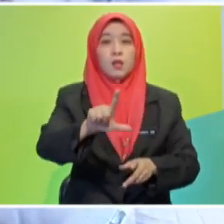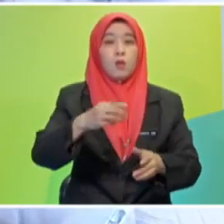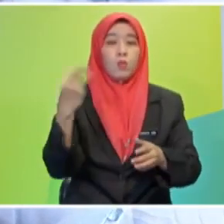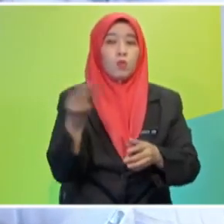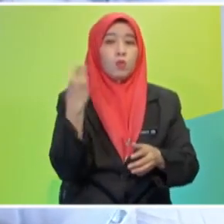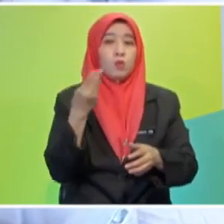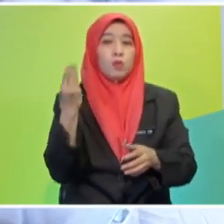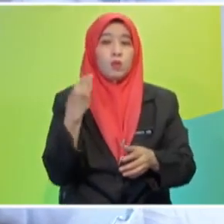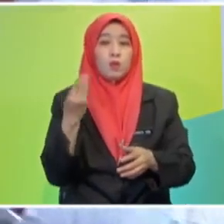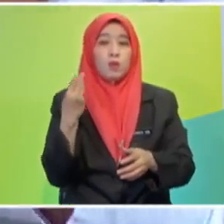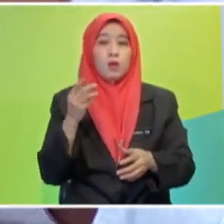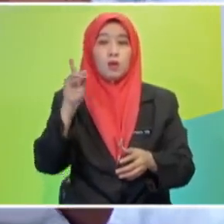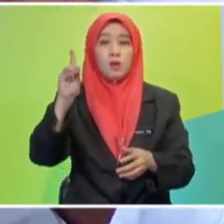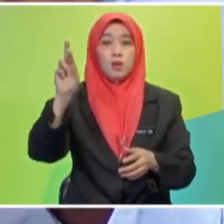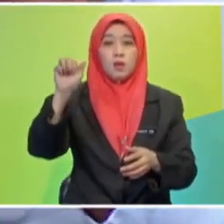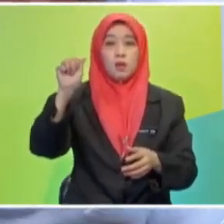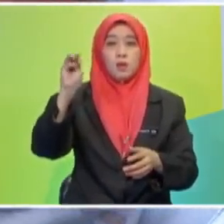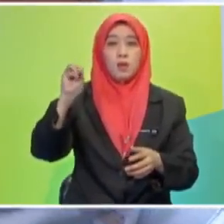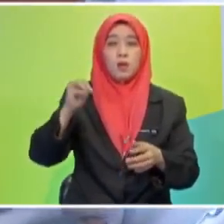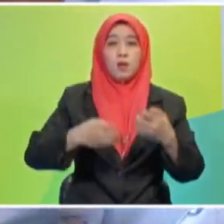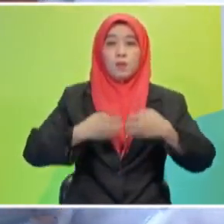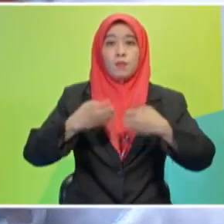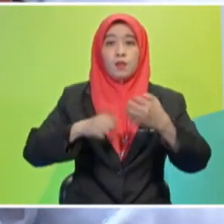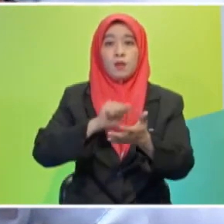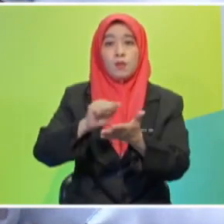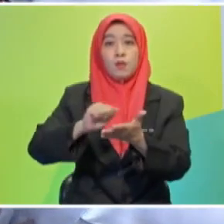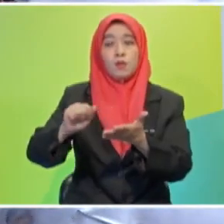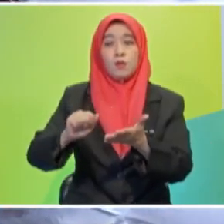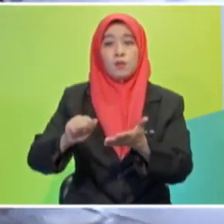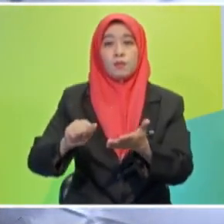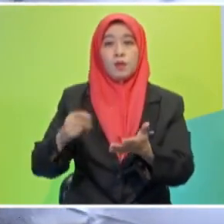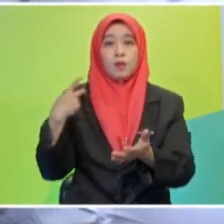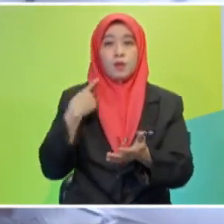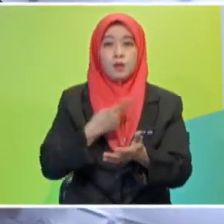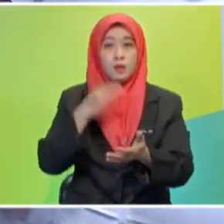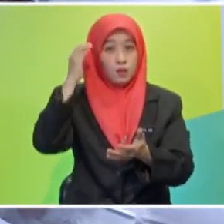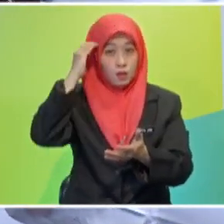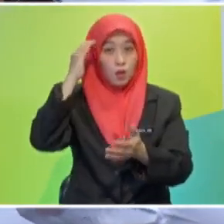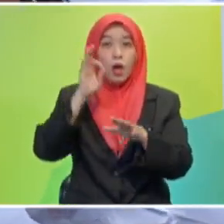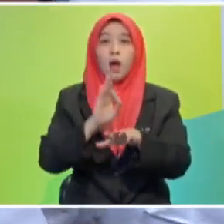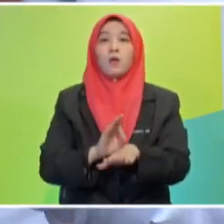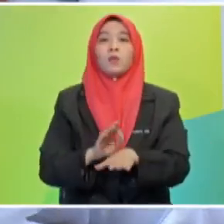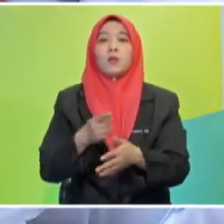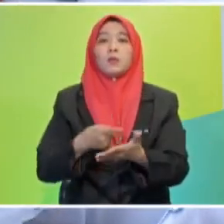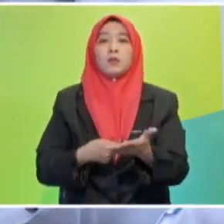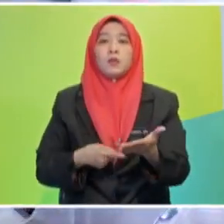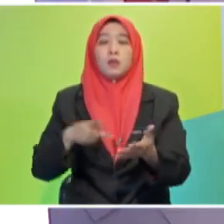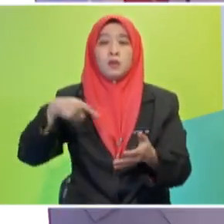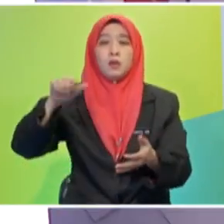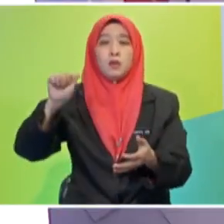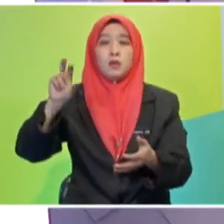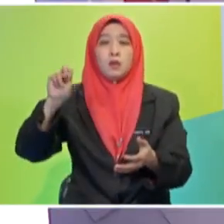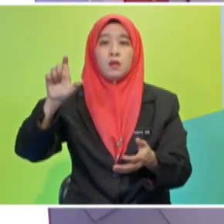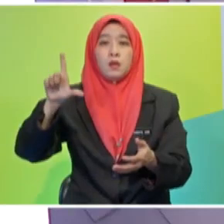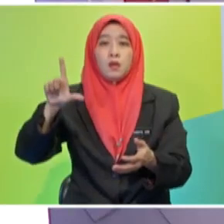drum mesin basuh. Okey, jadi kat situ fungsi dia kita dah tahu dah. Sebenarnya dekat panel kawalan ni dia ada banyak